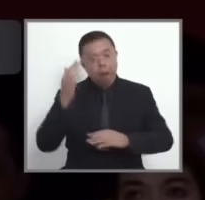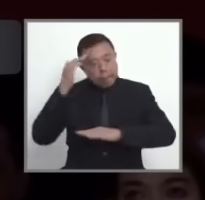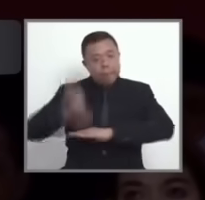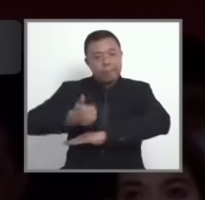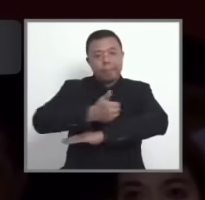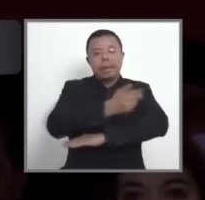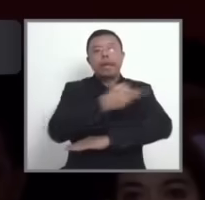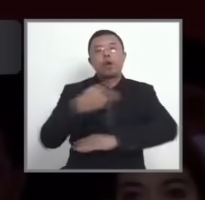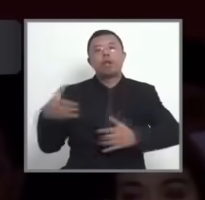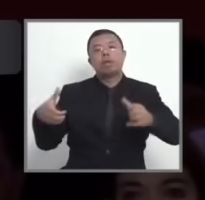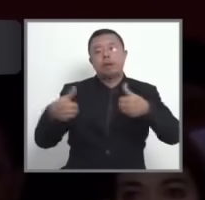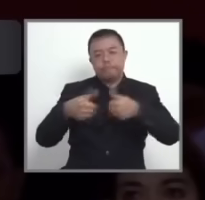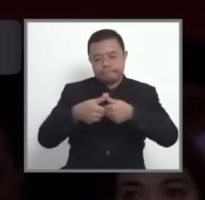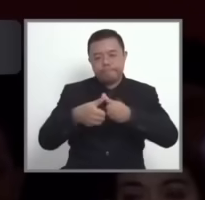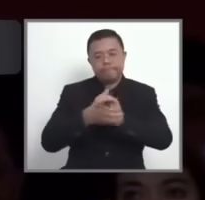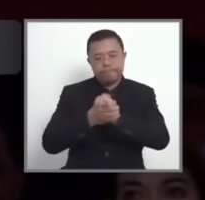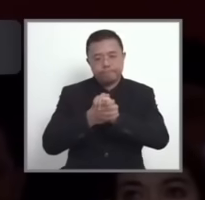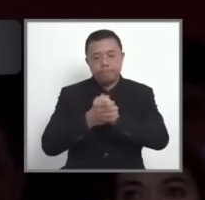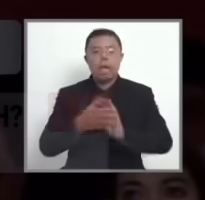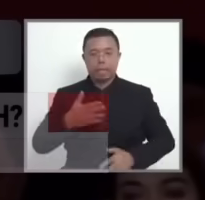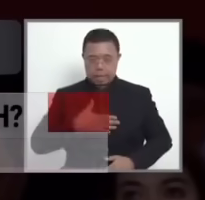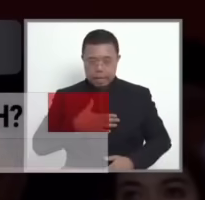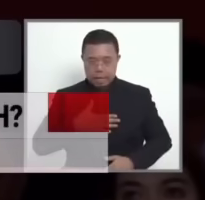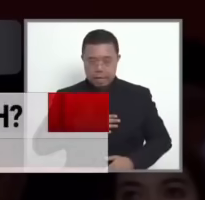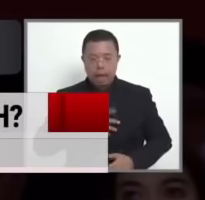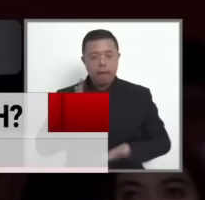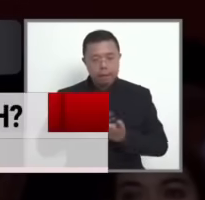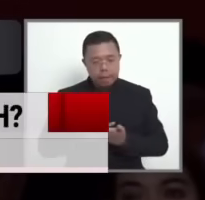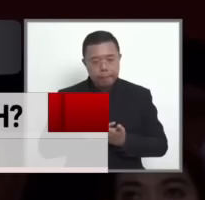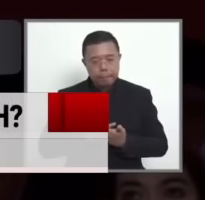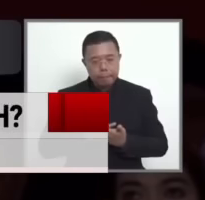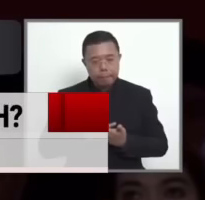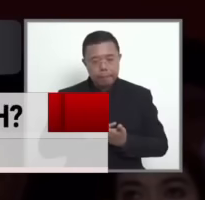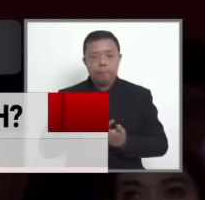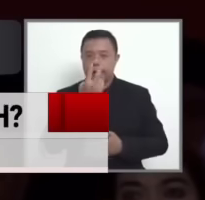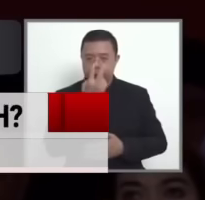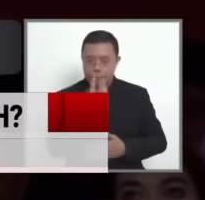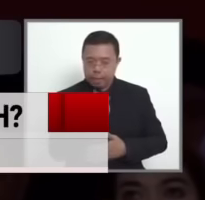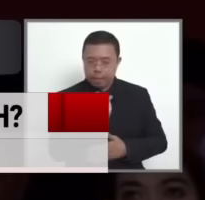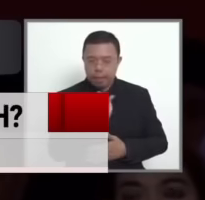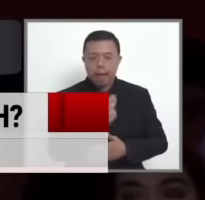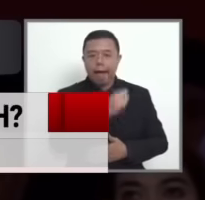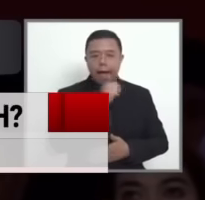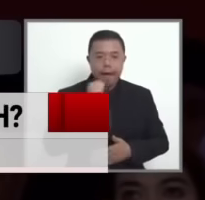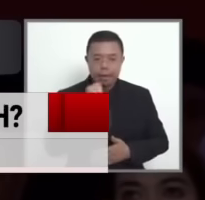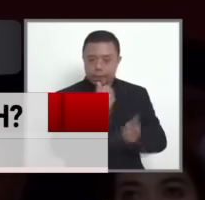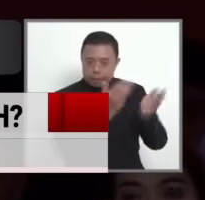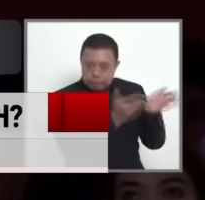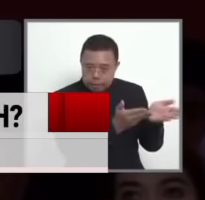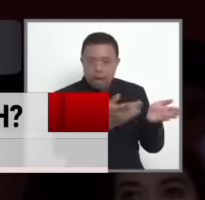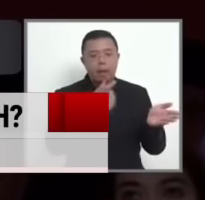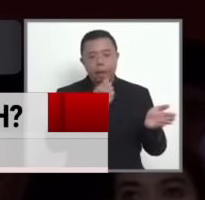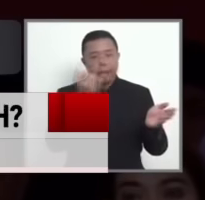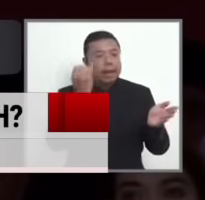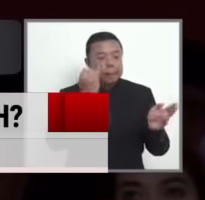pemimpin-pemimpin Indonesia. Saya tetap menganggap Mas Anies, Mas